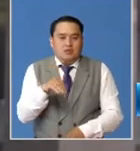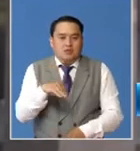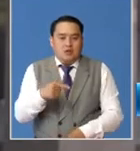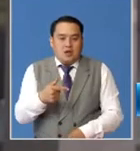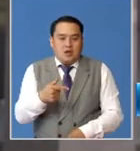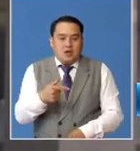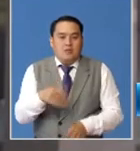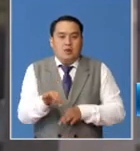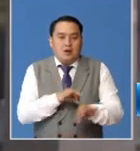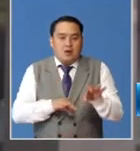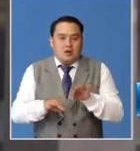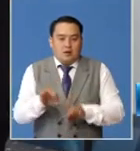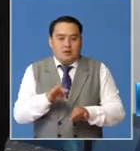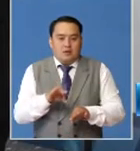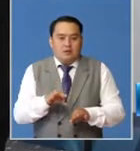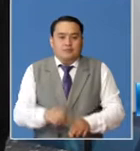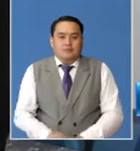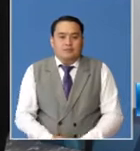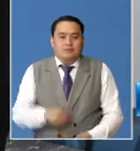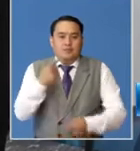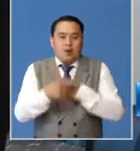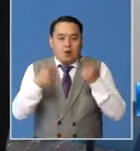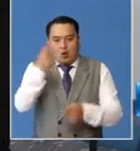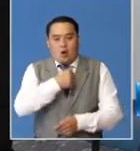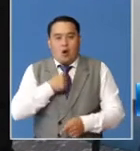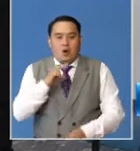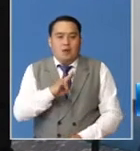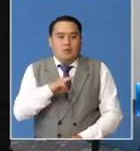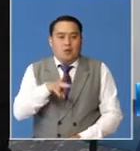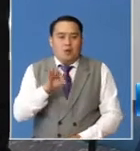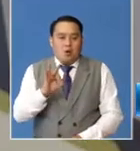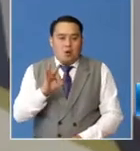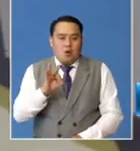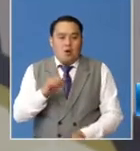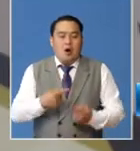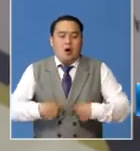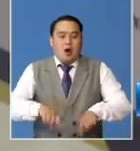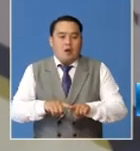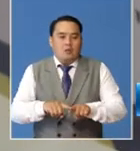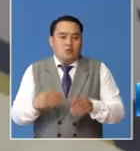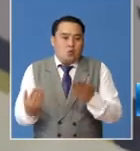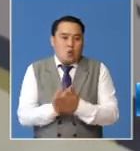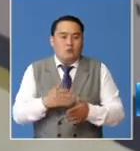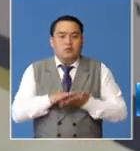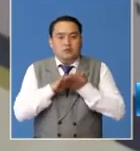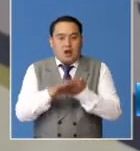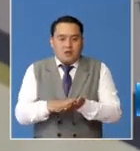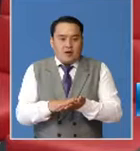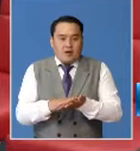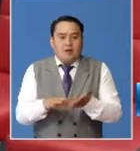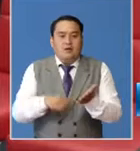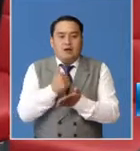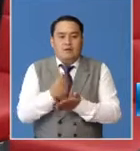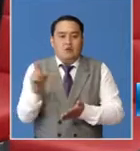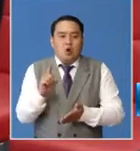тенге на проект «Волонтеры». В следующем году неправительственные и общественные объединения снова могут подать заявку. Главное,